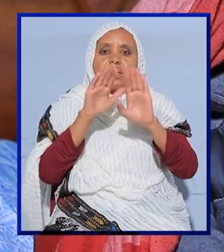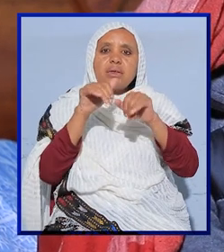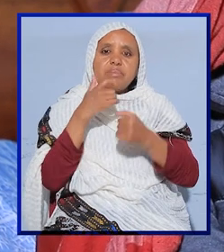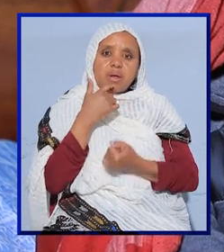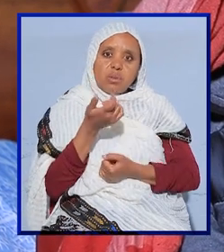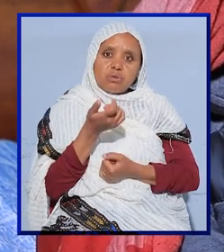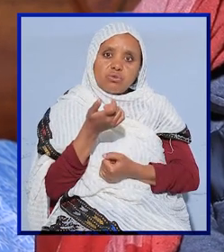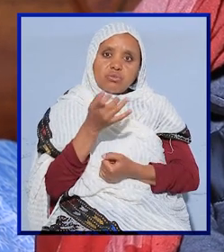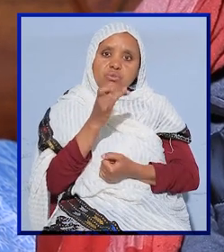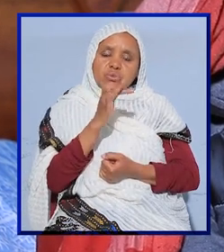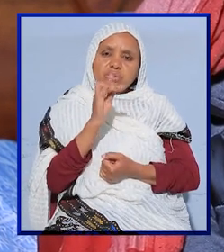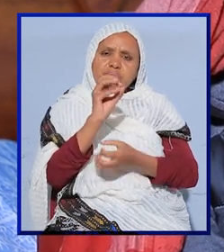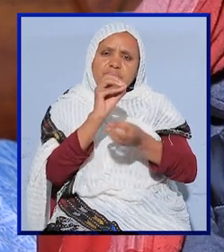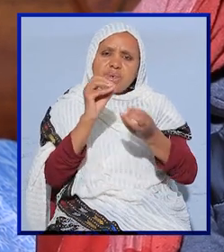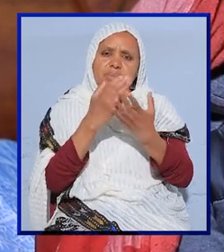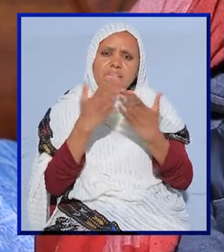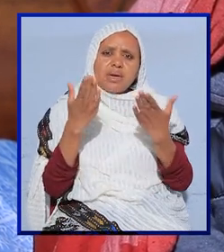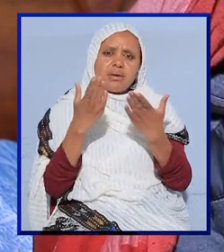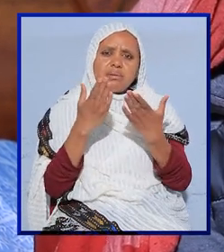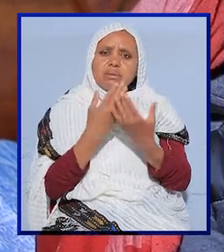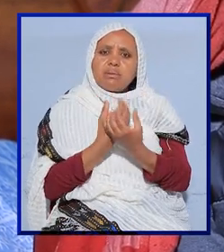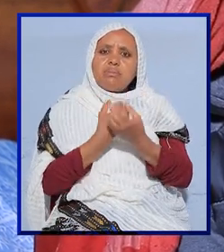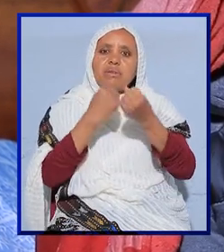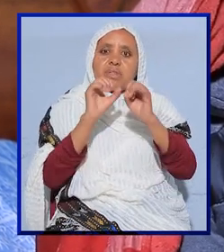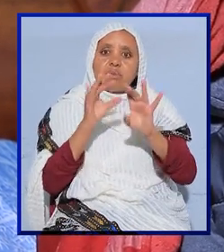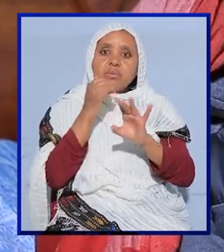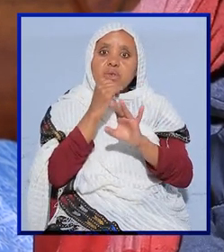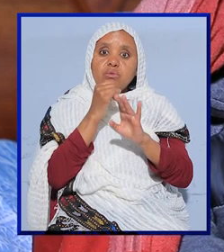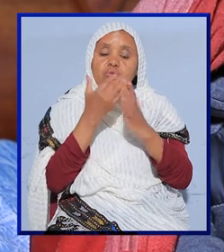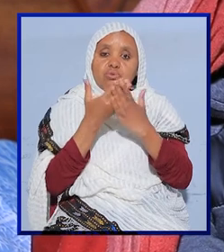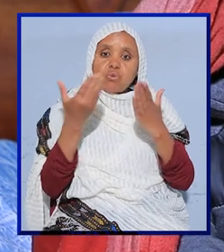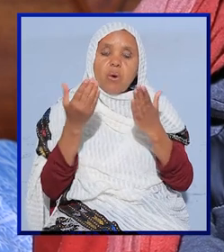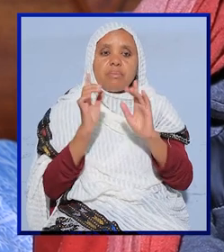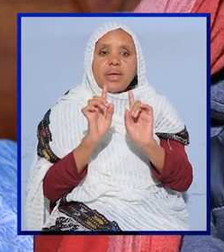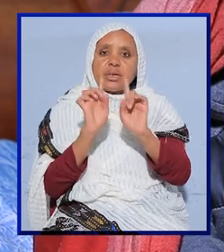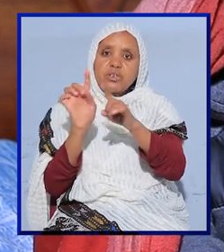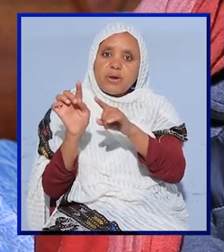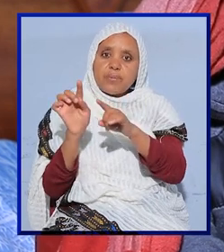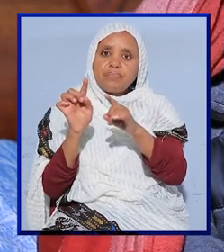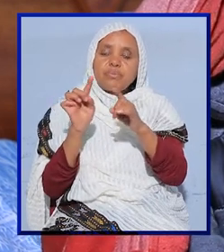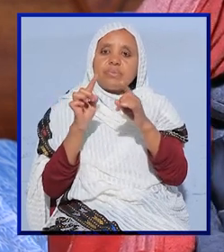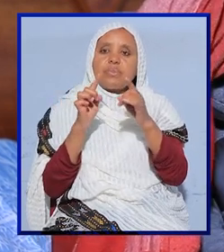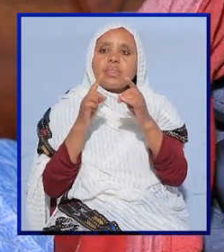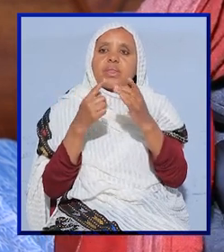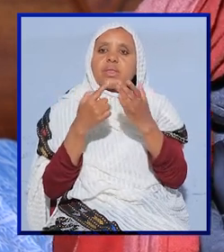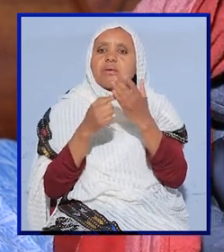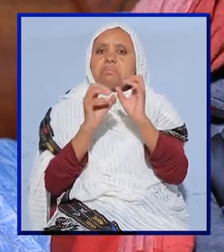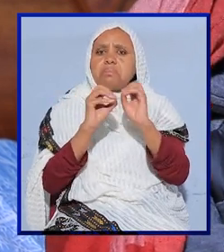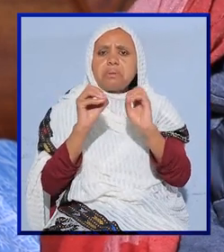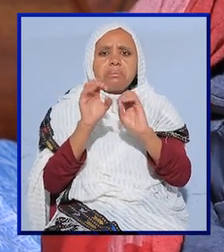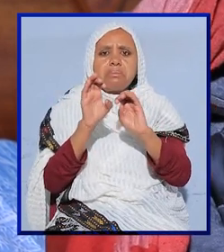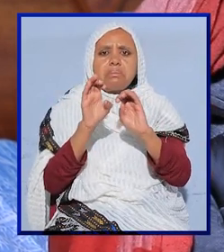ባያስቀምጡኝስ ብዬ ይቅርብኝ አልኩ እንጂ ምንም ነገር እንትን የለውም ማለች። ሴቶቼ ጉዳዩ